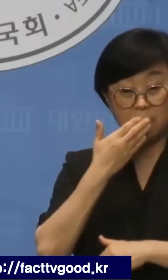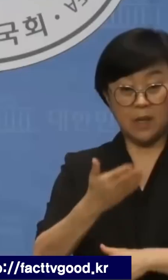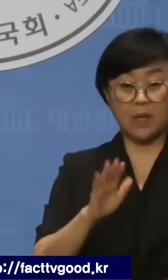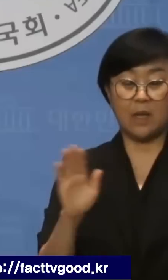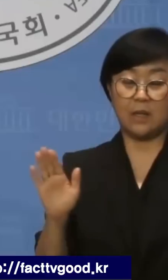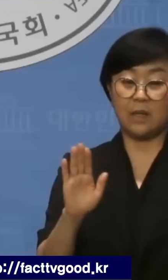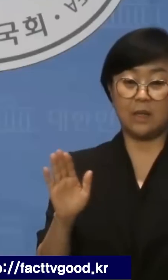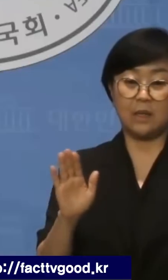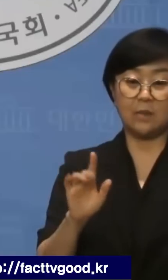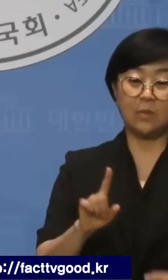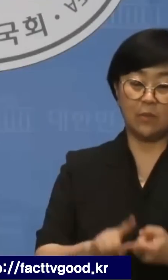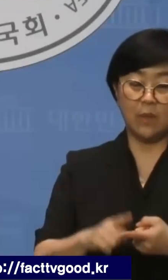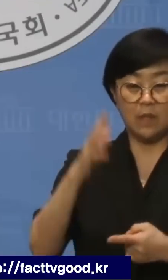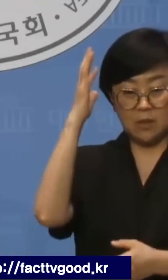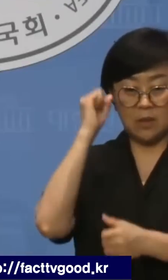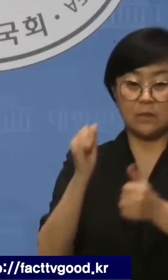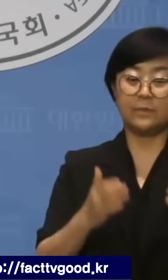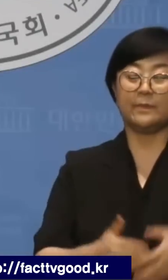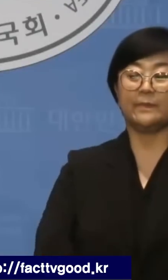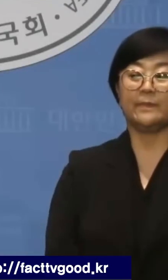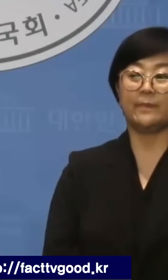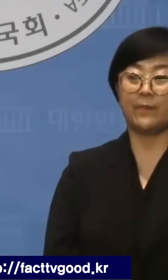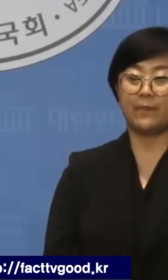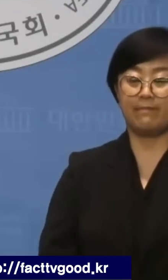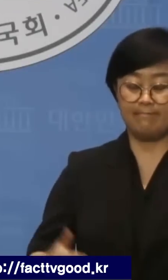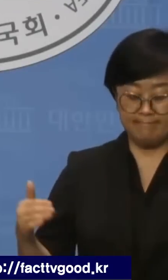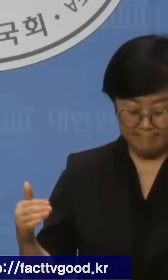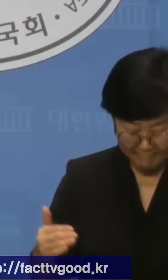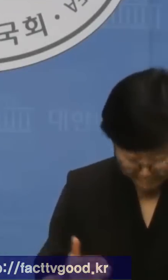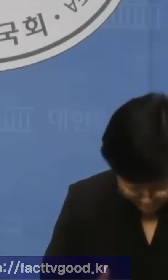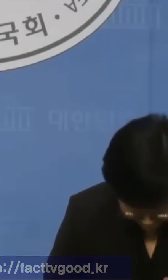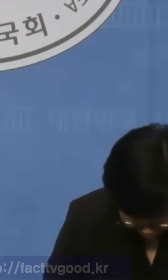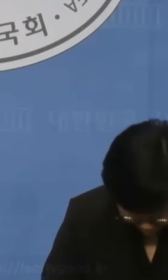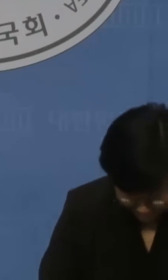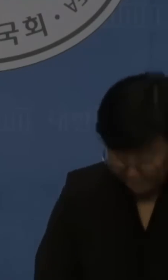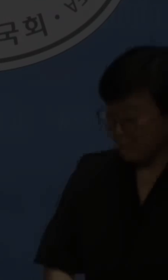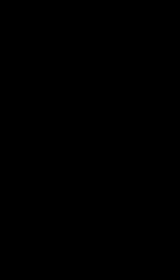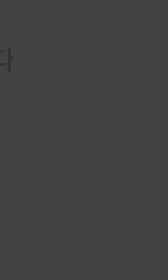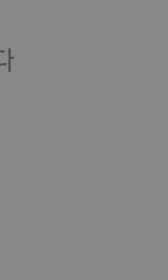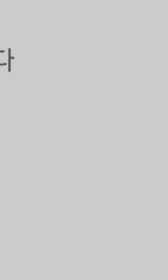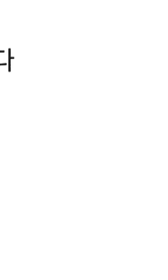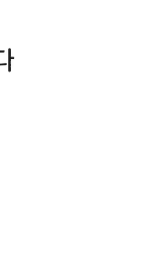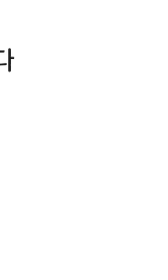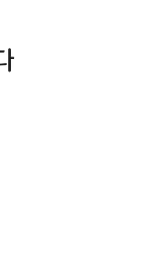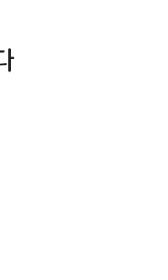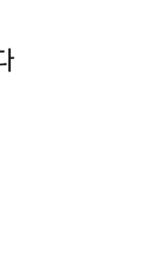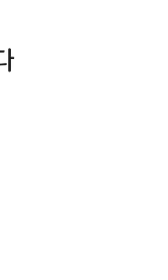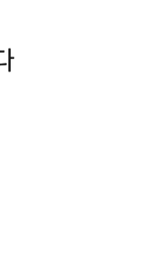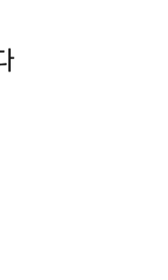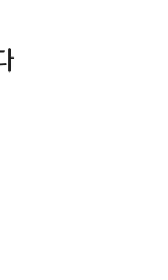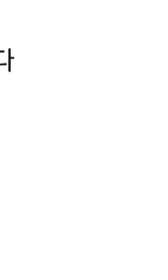자유로워지지 않는다는 것을 명심하십시오. 이상입니다.